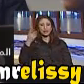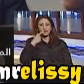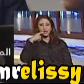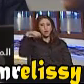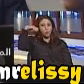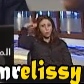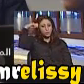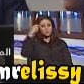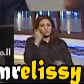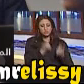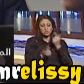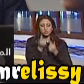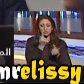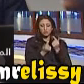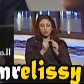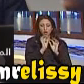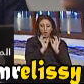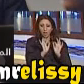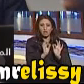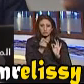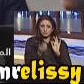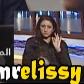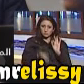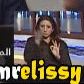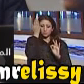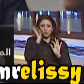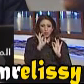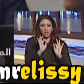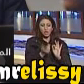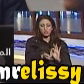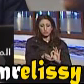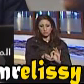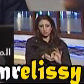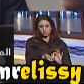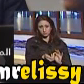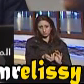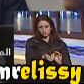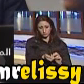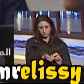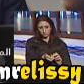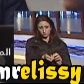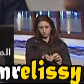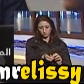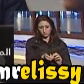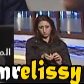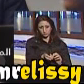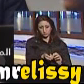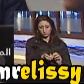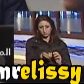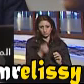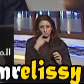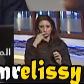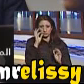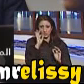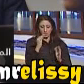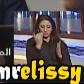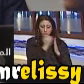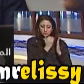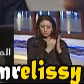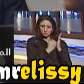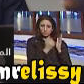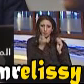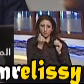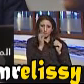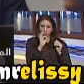الزراعه يبدا جاي نشيط بعد شهر بالظبط حضرتك، ما فيش اي اجراءات. الاسبوع ده الاسبوع اللي